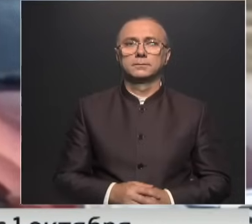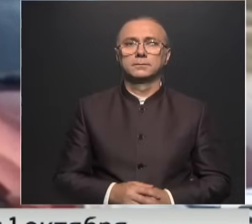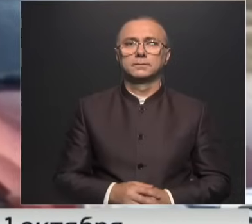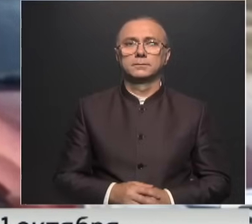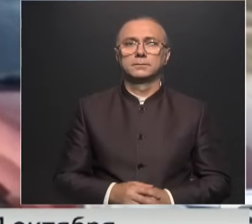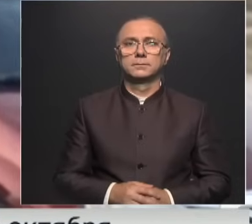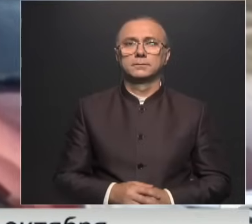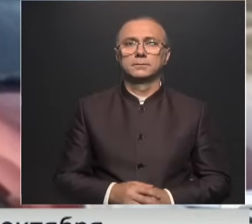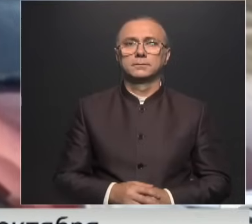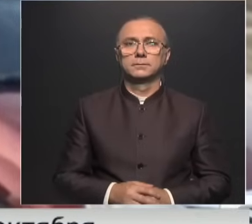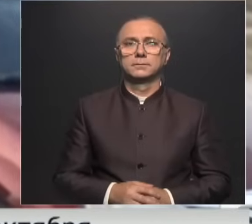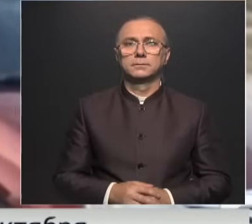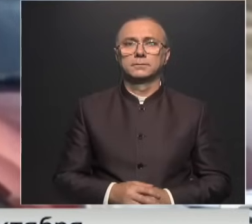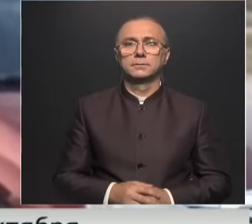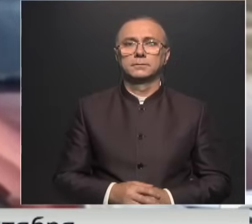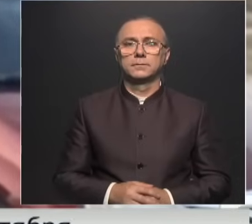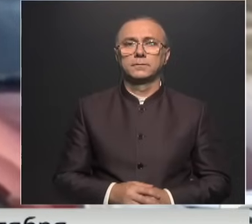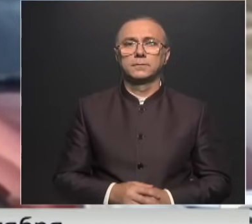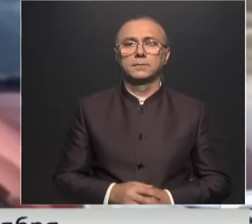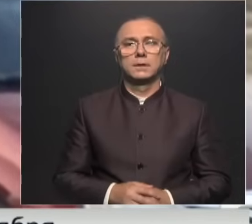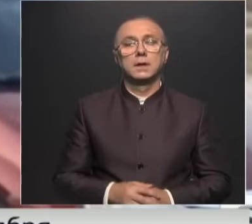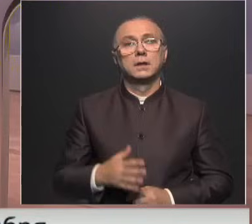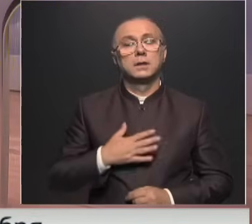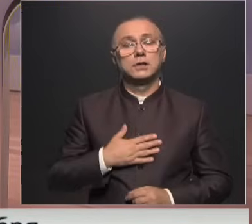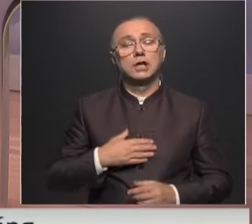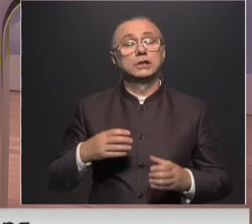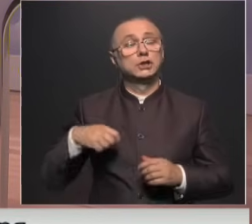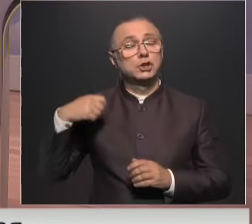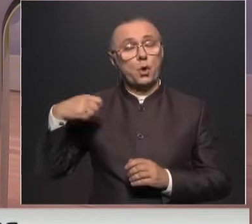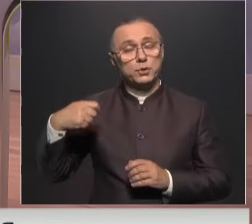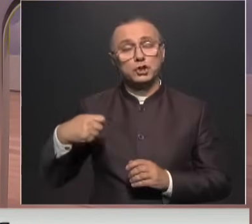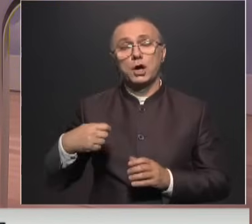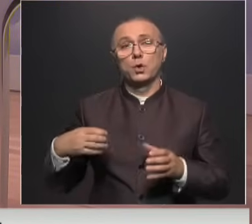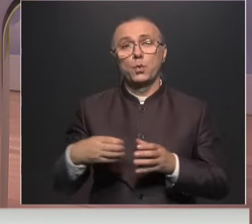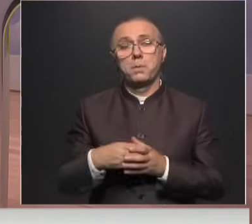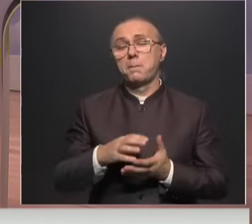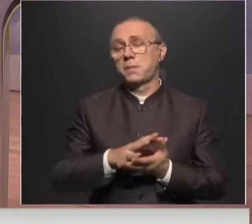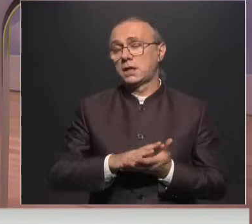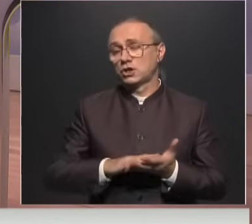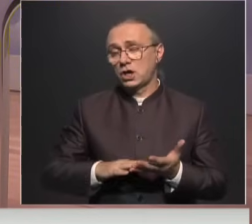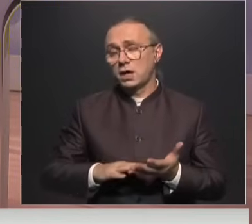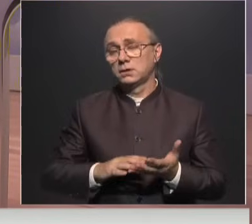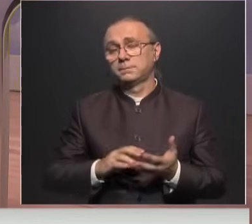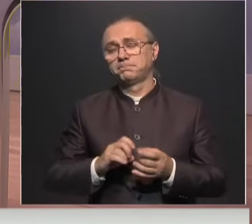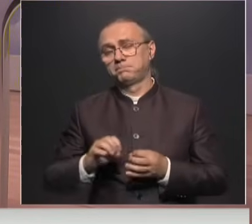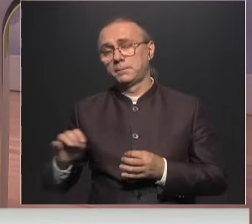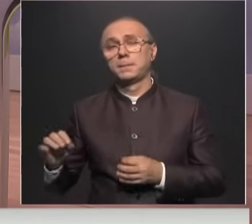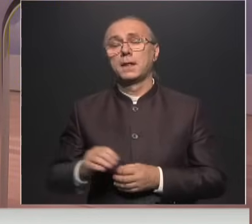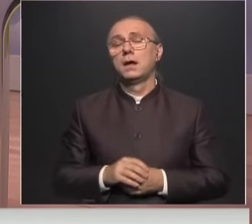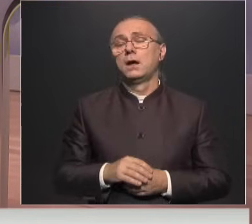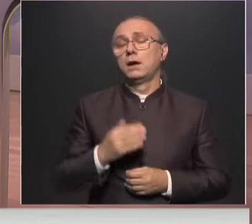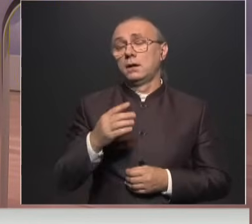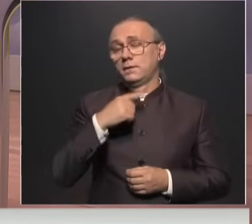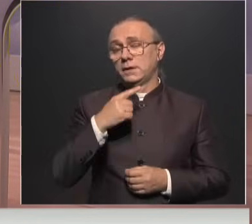Бреста во Владивосток. А наша съемочная группа продолжает работу на Крымском. К сожалению, у нас технические неполадки, не очень